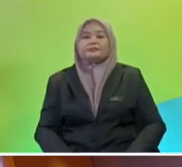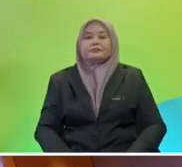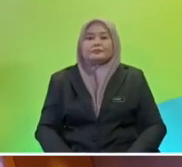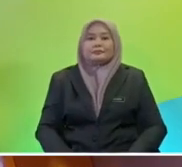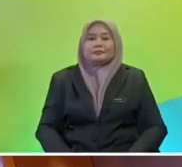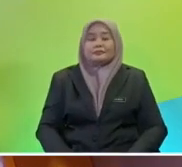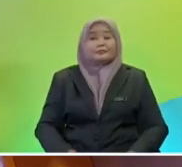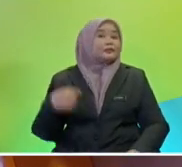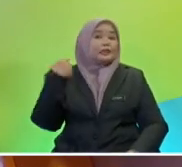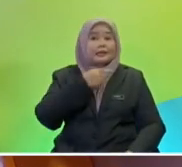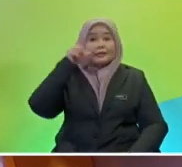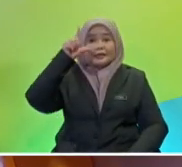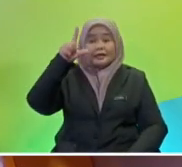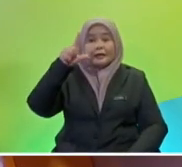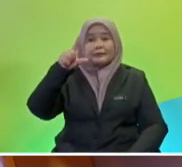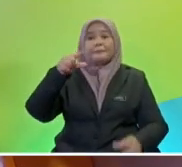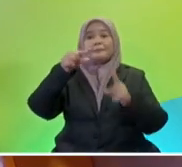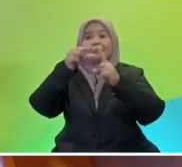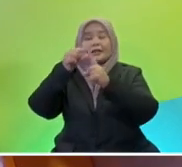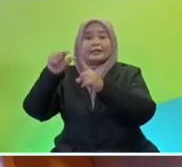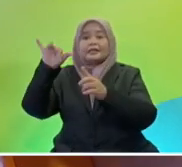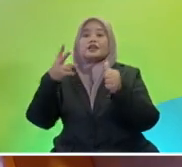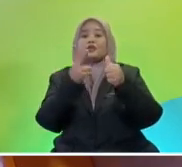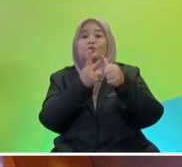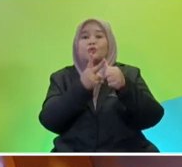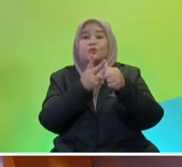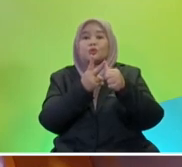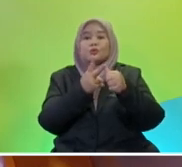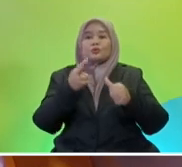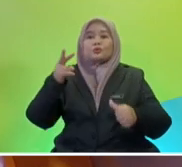kita lihat perkataan yang kedua yaitu